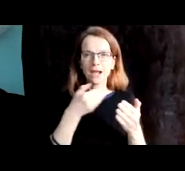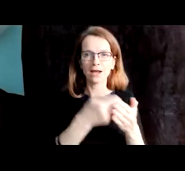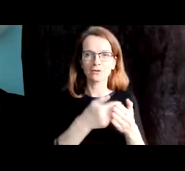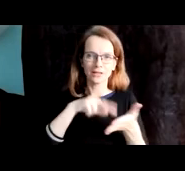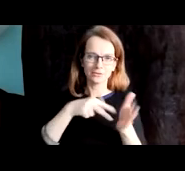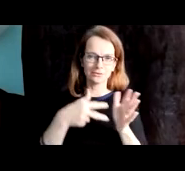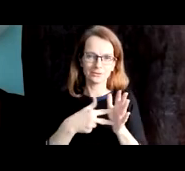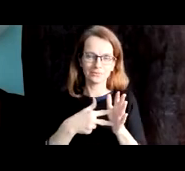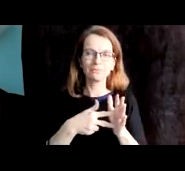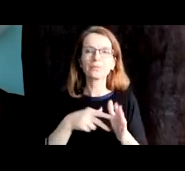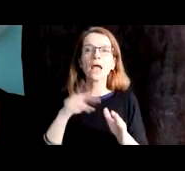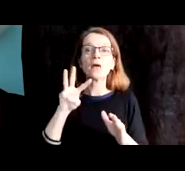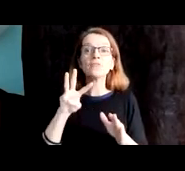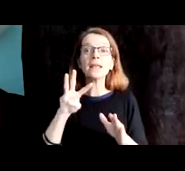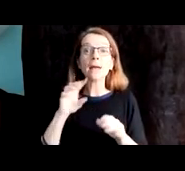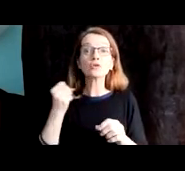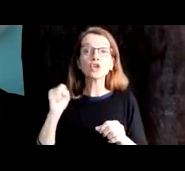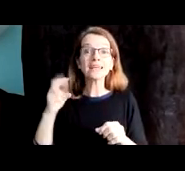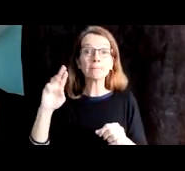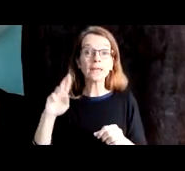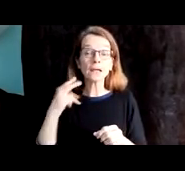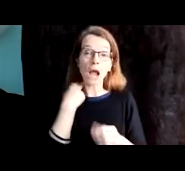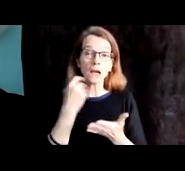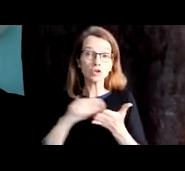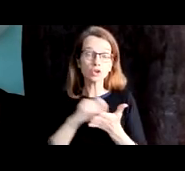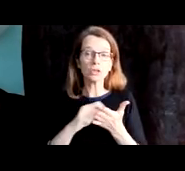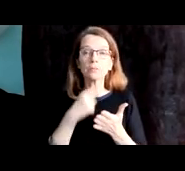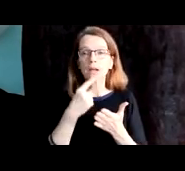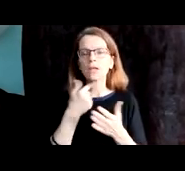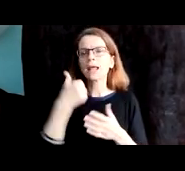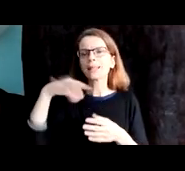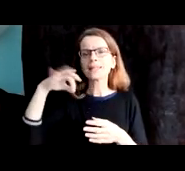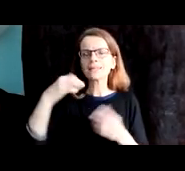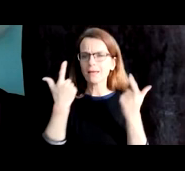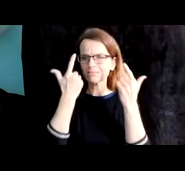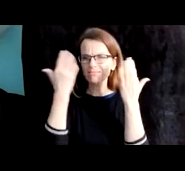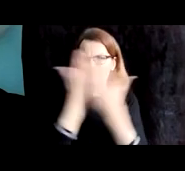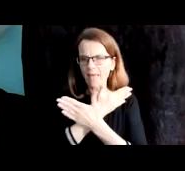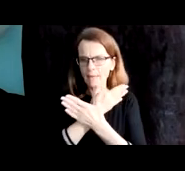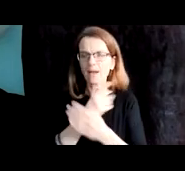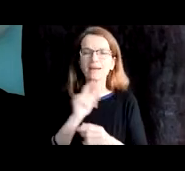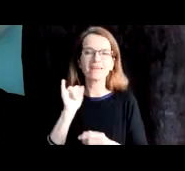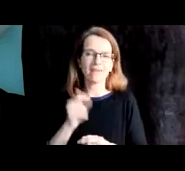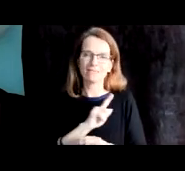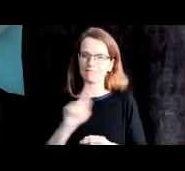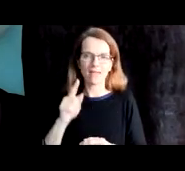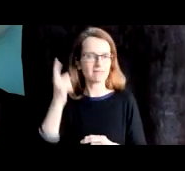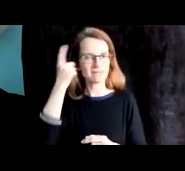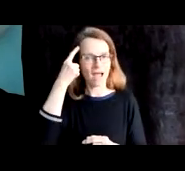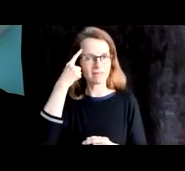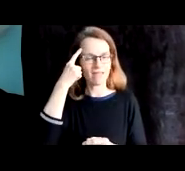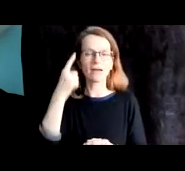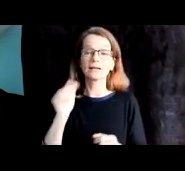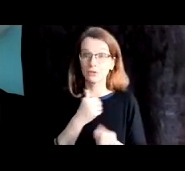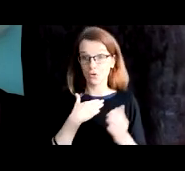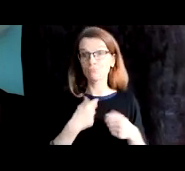William Shakespeare je rekel, da je edina tema, ki obstaja, neznanje. Zato nam dajte možnost, da se dokažemo, da